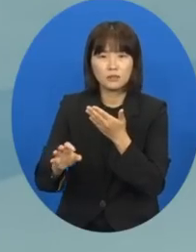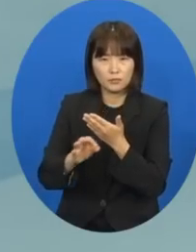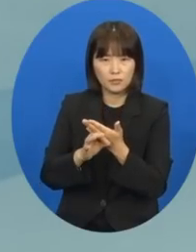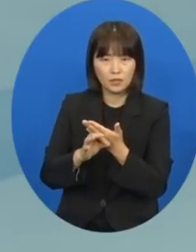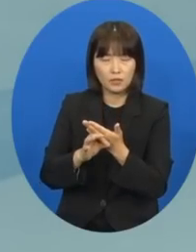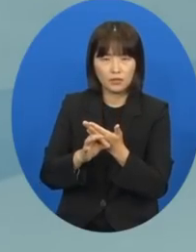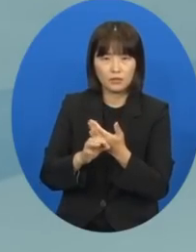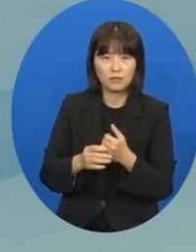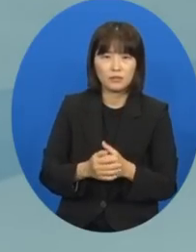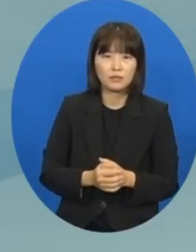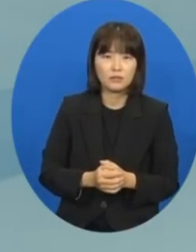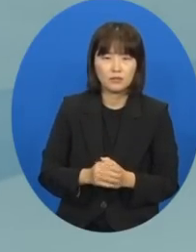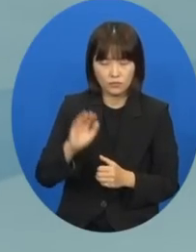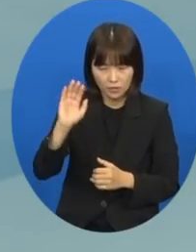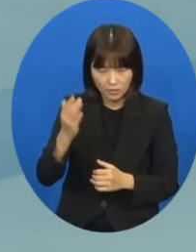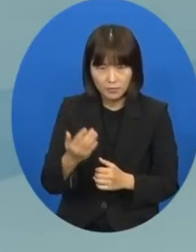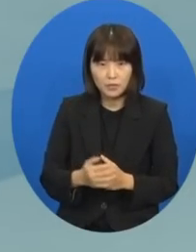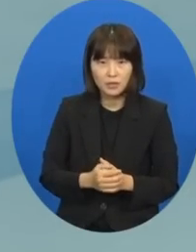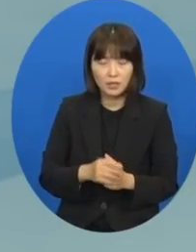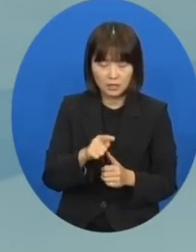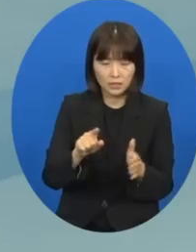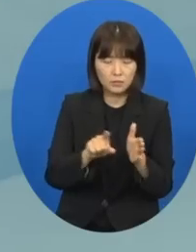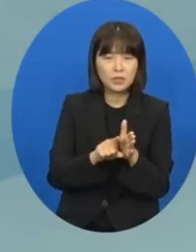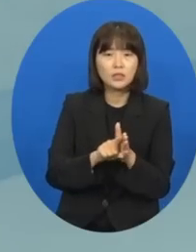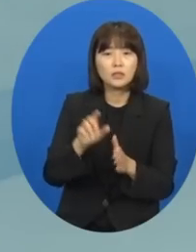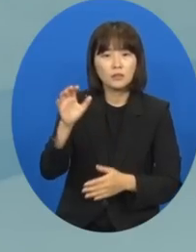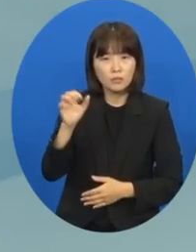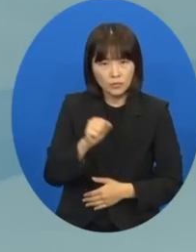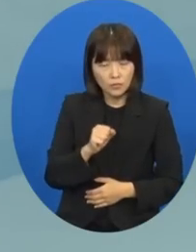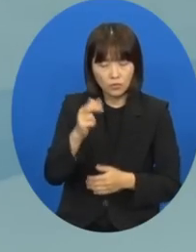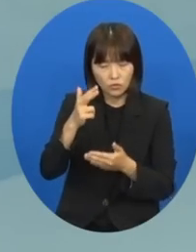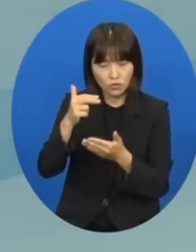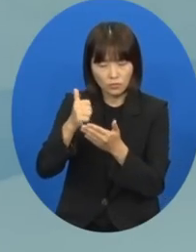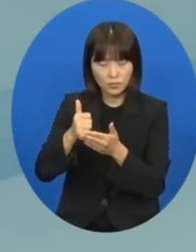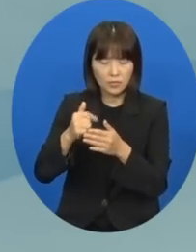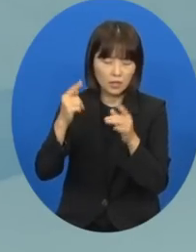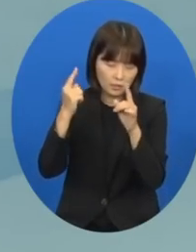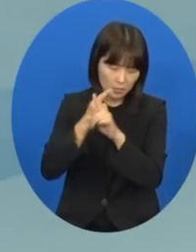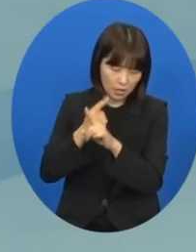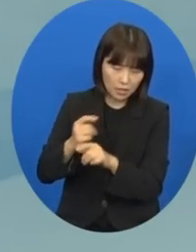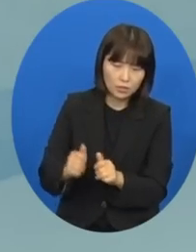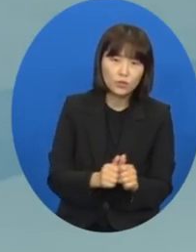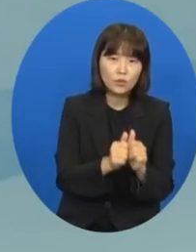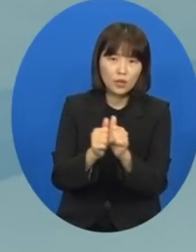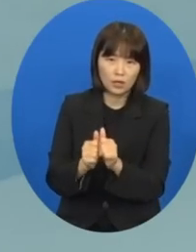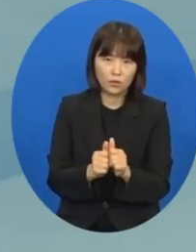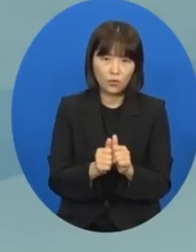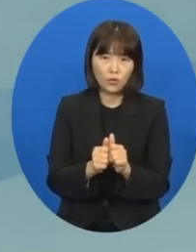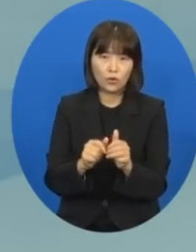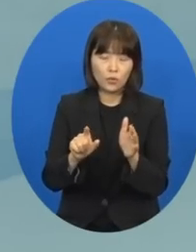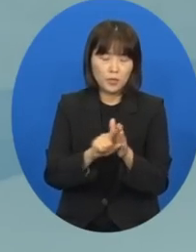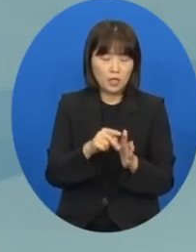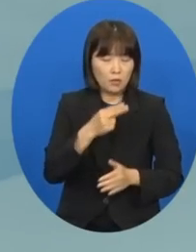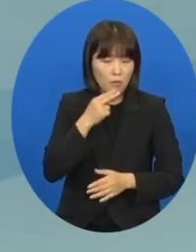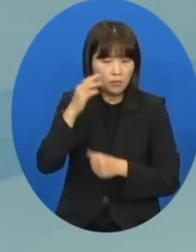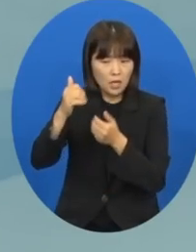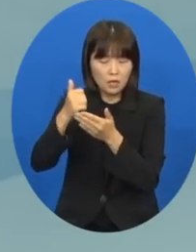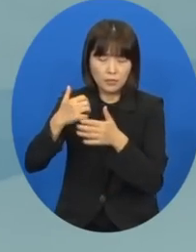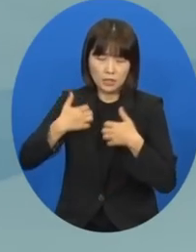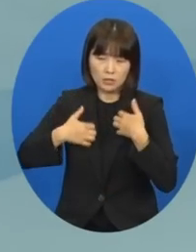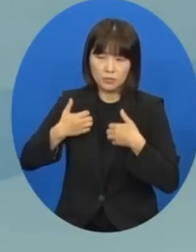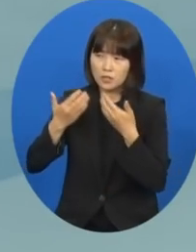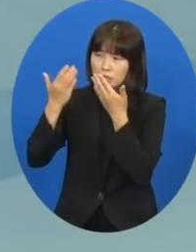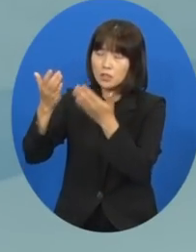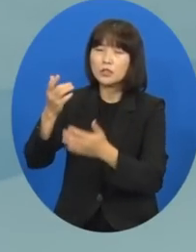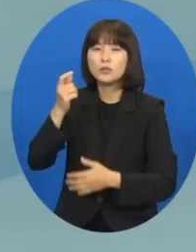그 길이면 되는 것입니다. 오늘 그 믿음으로 정말 주님과 날마다 동행하며 믿음이 없이 하나님을 기쁘시게 할 수 없다고 했는데,